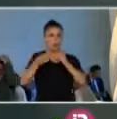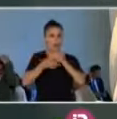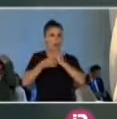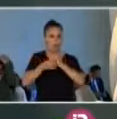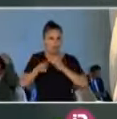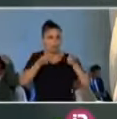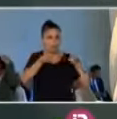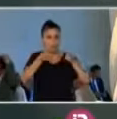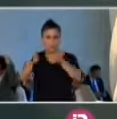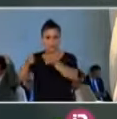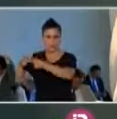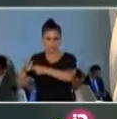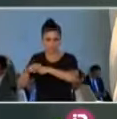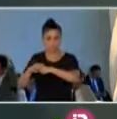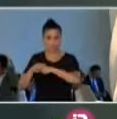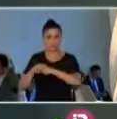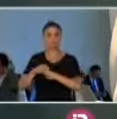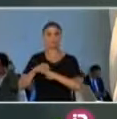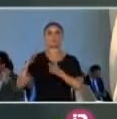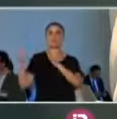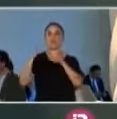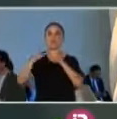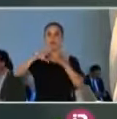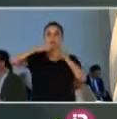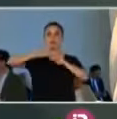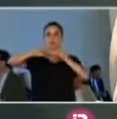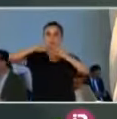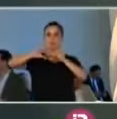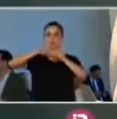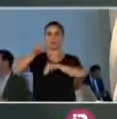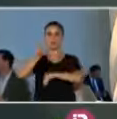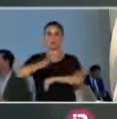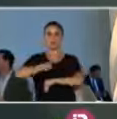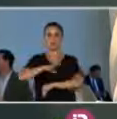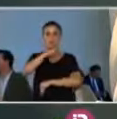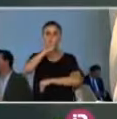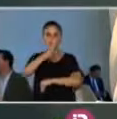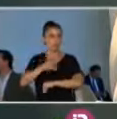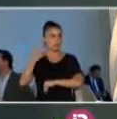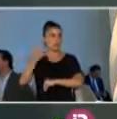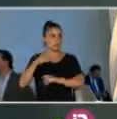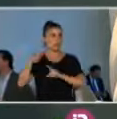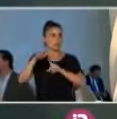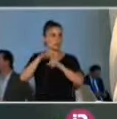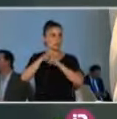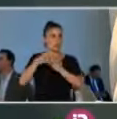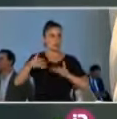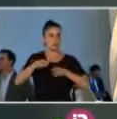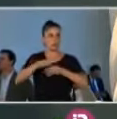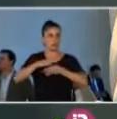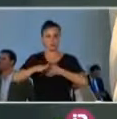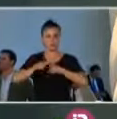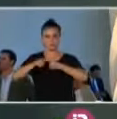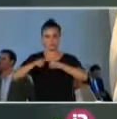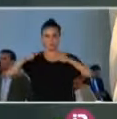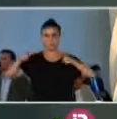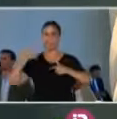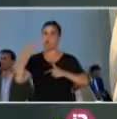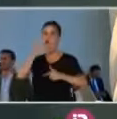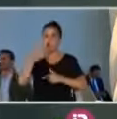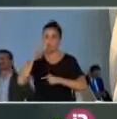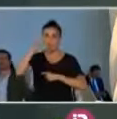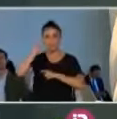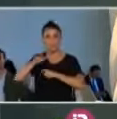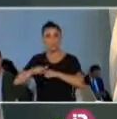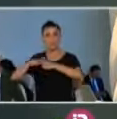cicle vital, i per això han d'ampliar l'educació pública a l'etapa de 0 a 3 anys, han d'obrir més escoles amb més